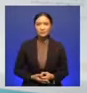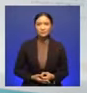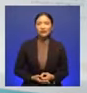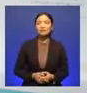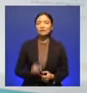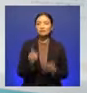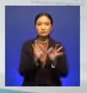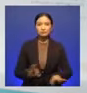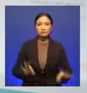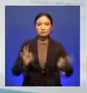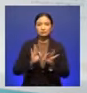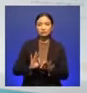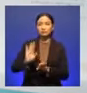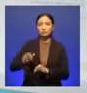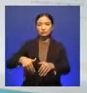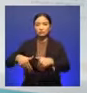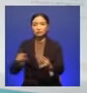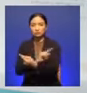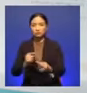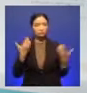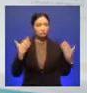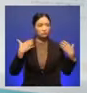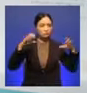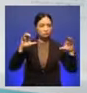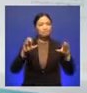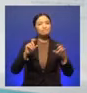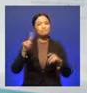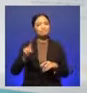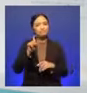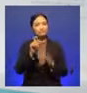สำคัญของทั้งภาคสังคมและภาครัฐครับ ค่ะคิดว่าน